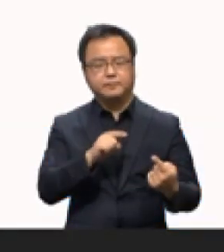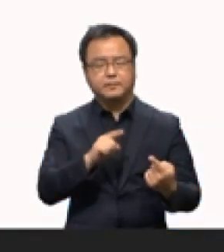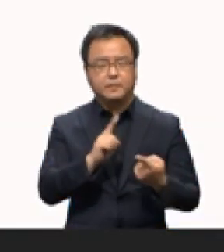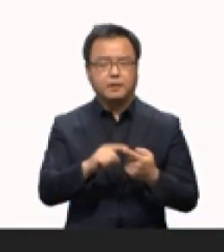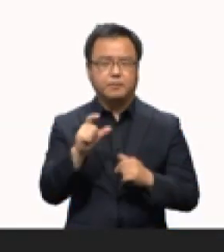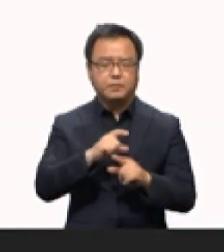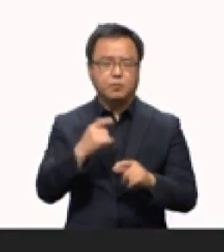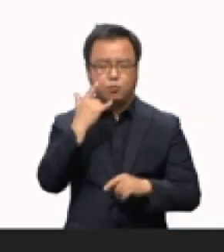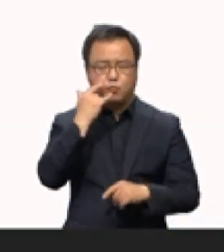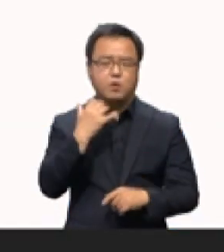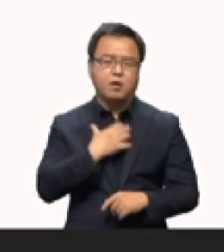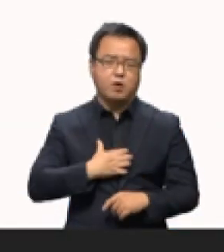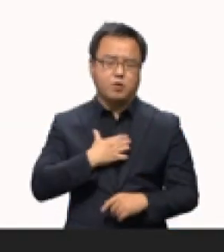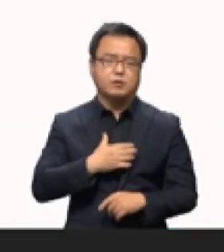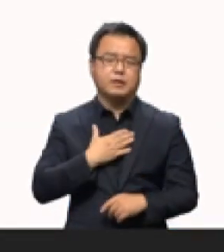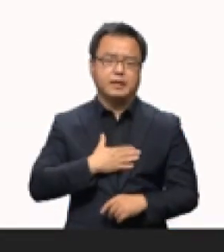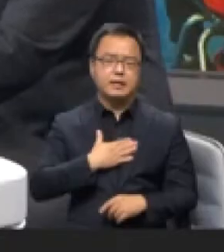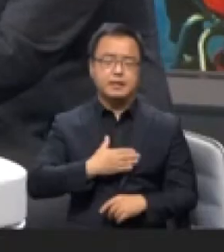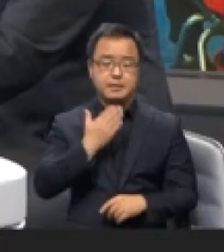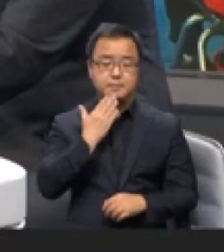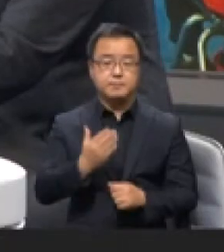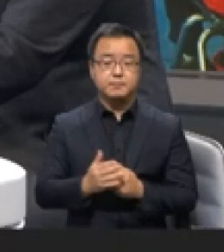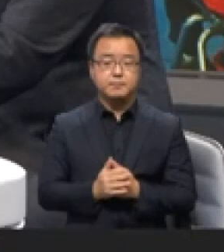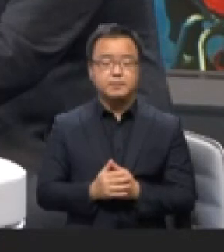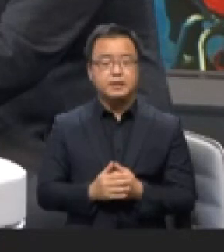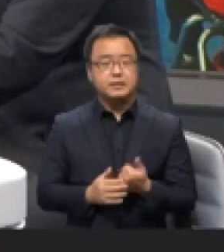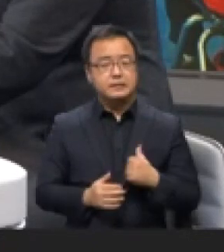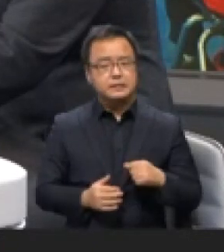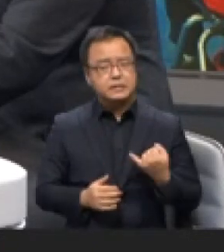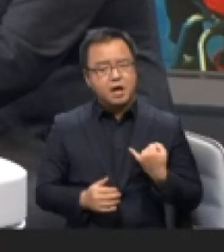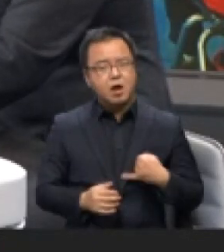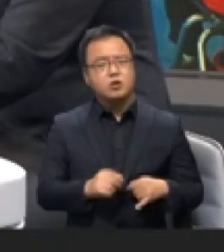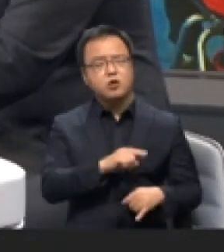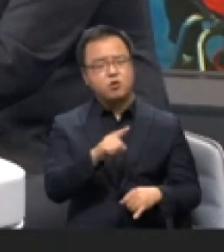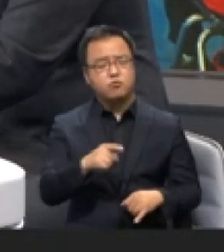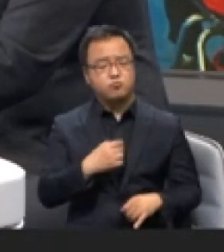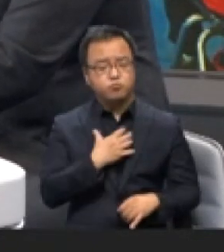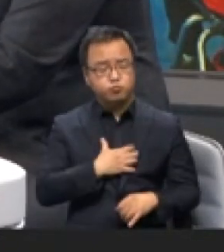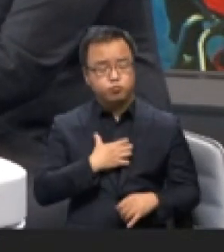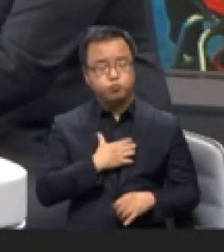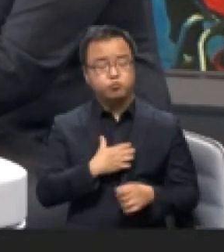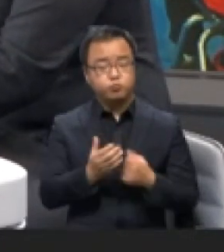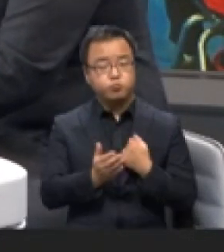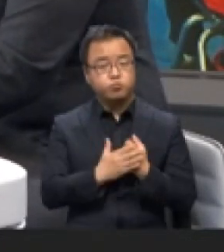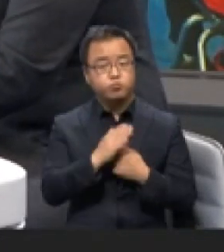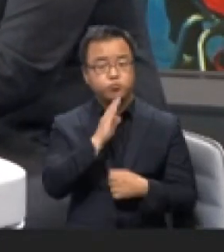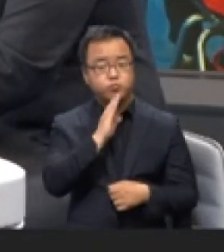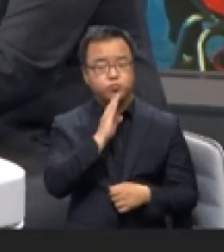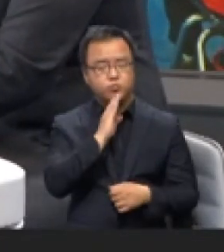걱정하고 있는지 알 수 있는 대목들입니다. 자녀를 진심으로 걱정하기에 이런 경고도 나올 수 있는 거